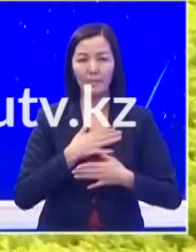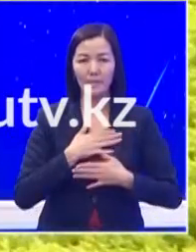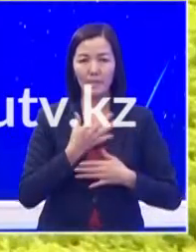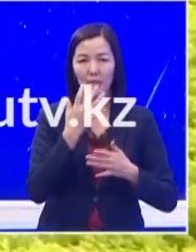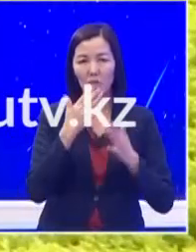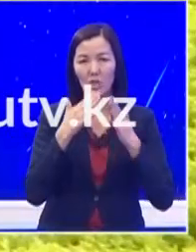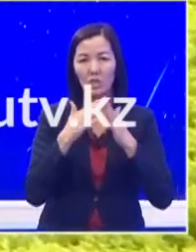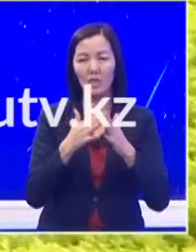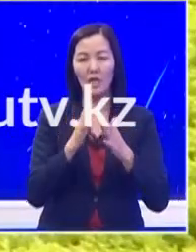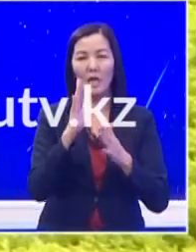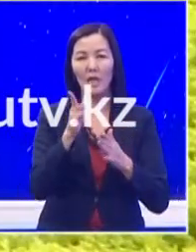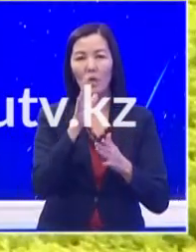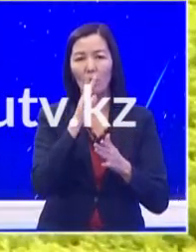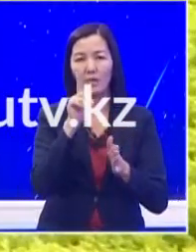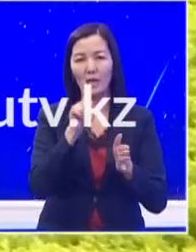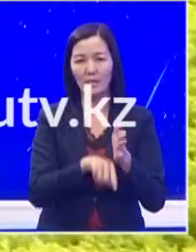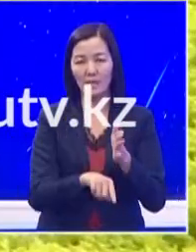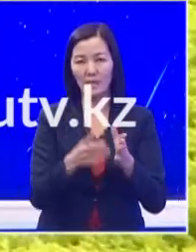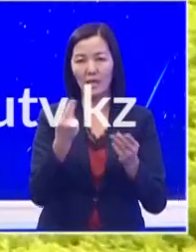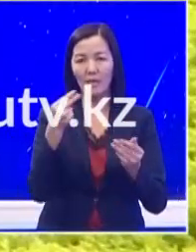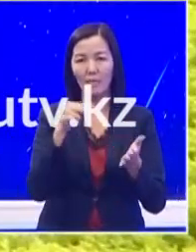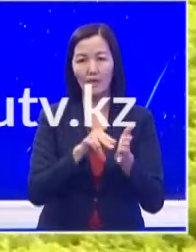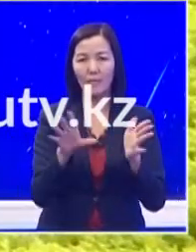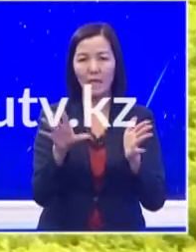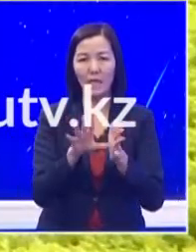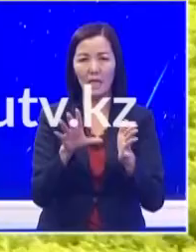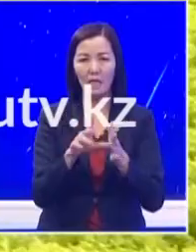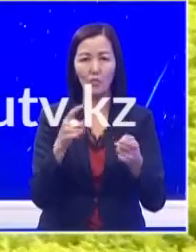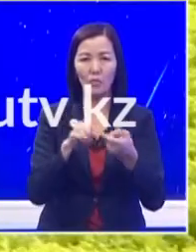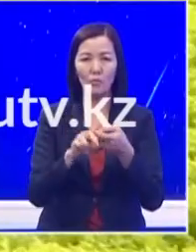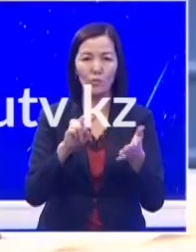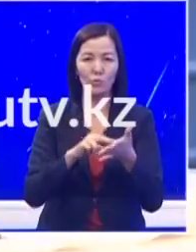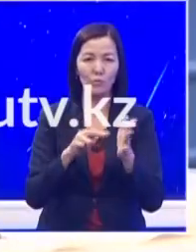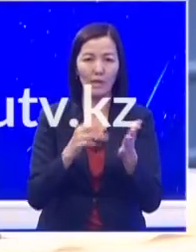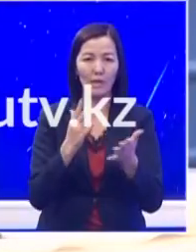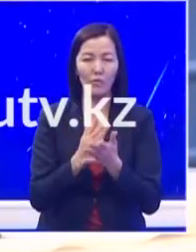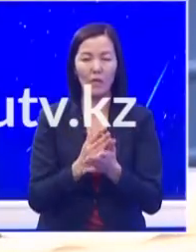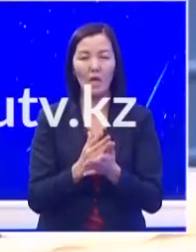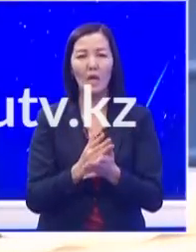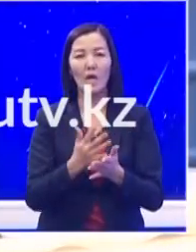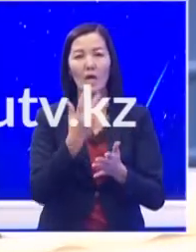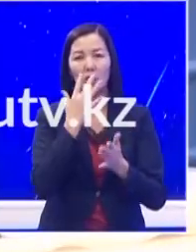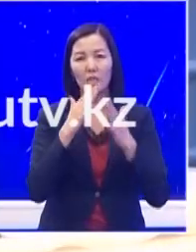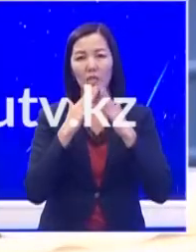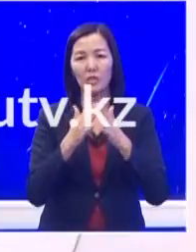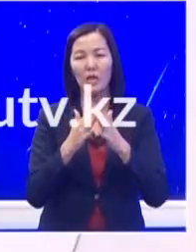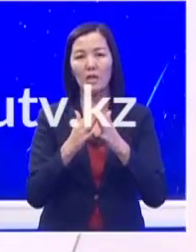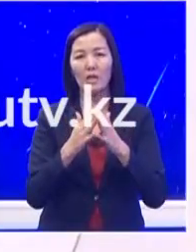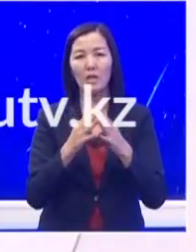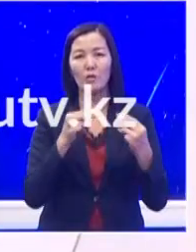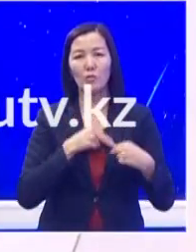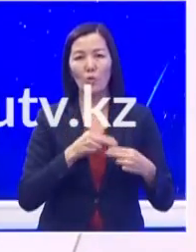жылыжайға алдағы уақытта арзандатылған бағамен электр энергиясын қосу жоспарлануда. Жылыжай 10 шақты адамды жұмыспен қамтып